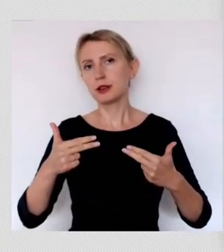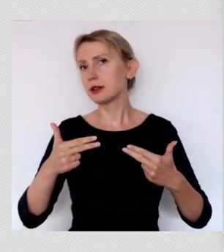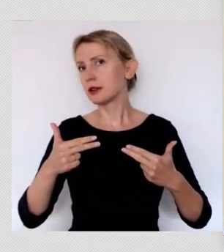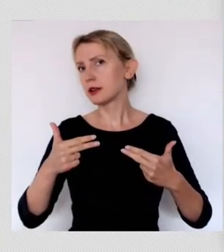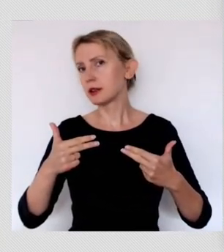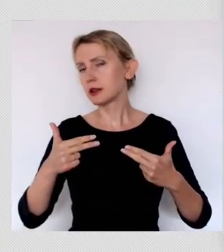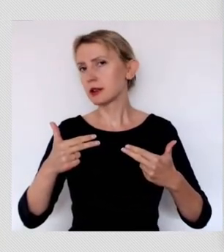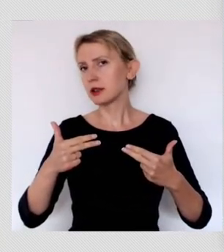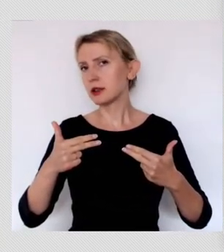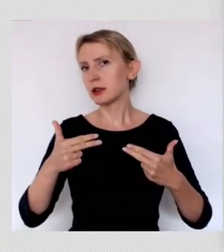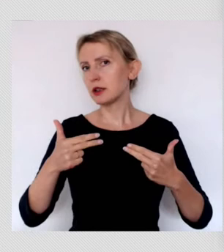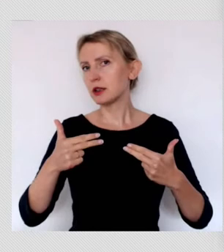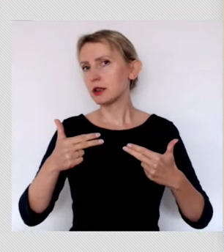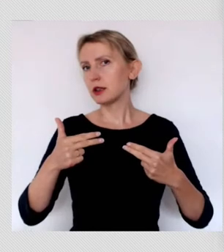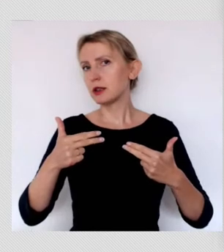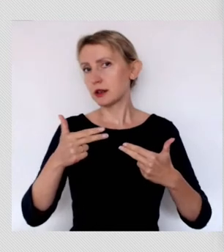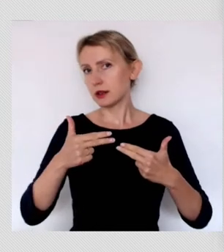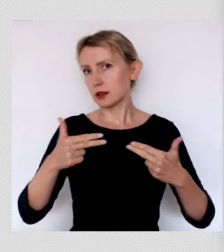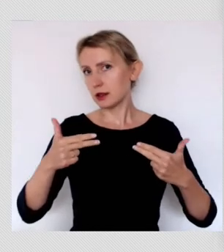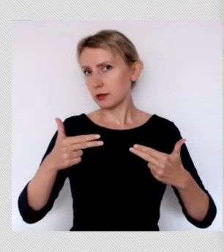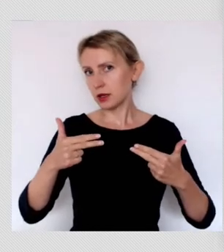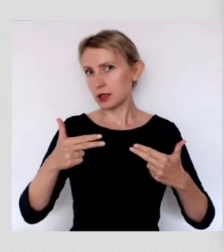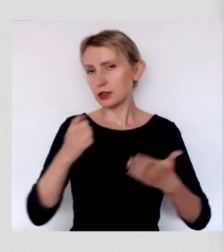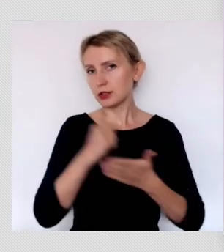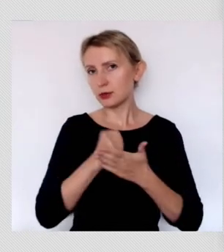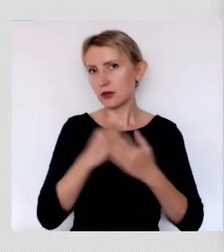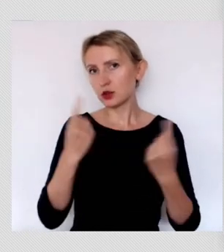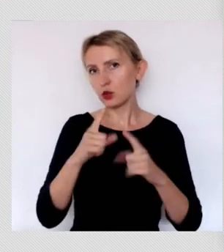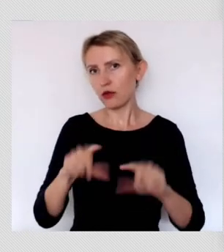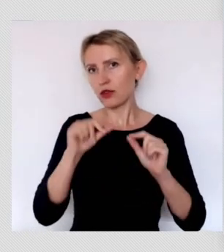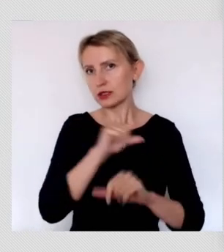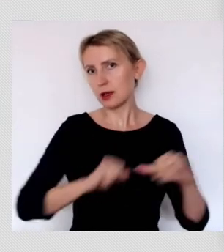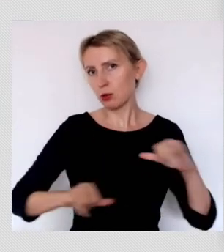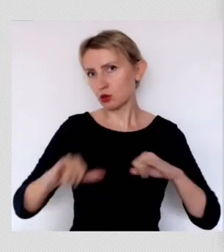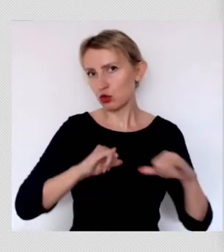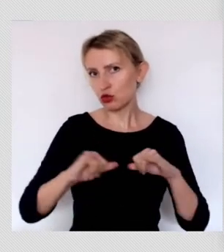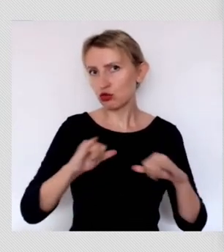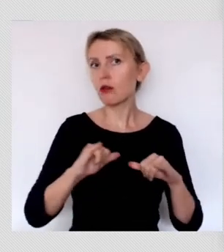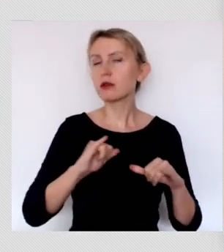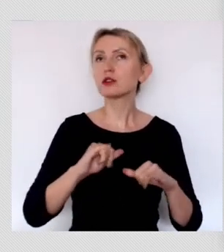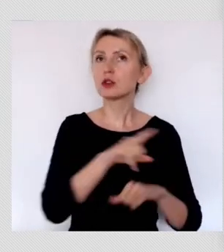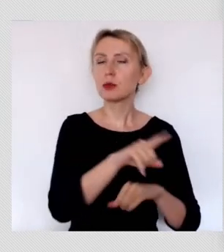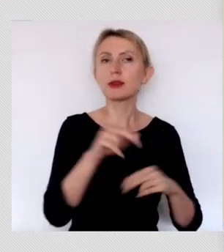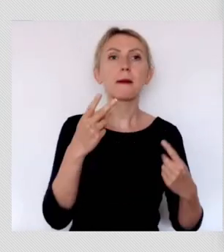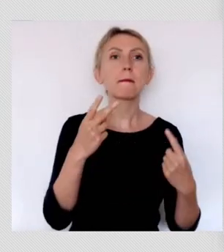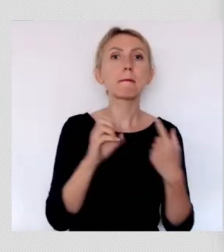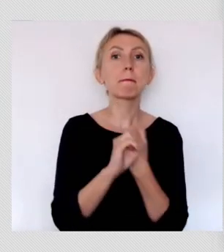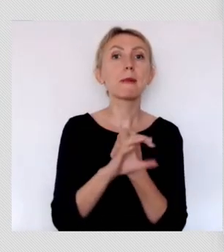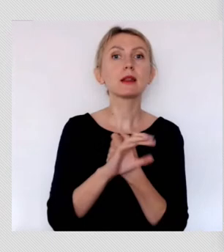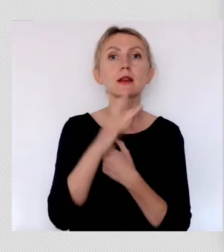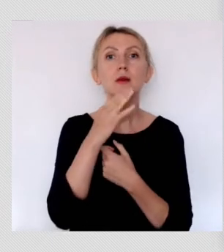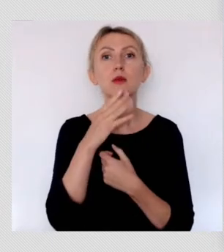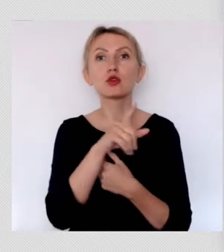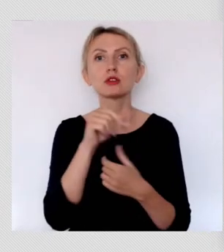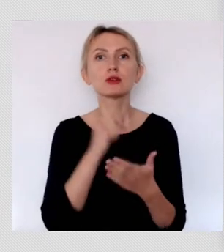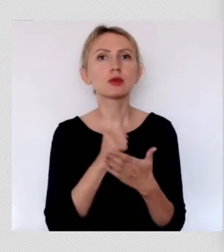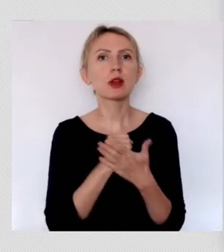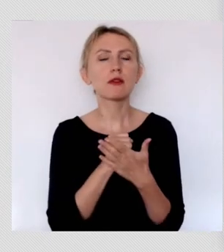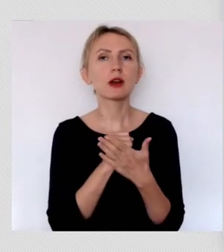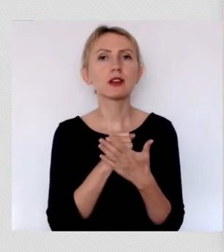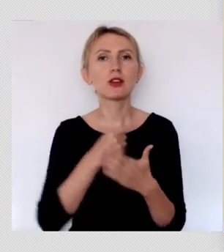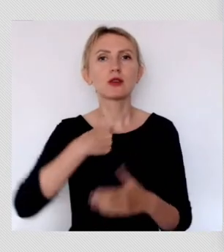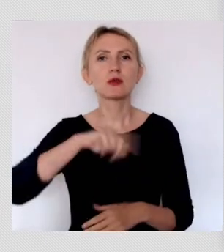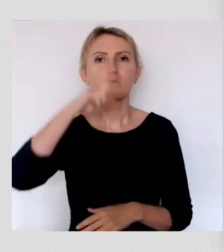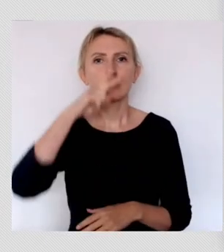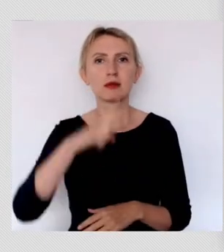na poziomie tego, co się dzieje tam w wyborach, powiedzmy, samorządowych, to jest kwestia, z której się zderzamy,